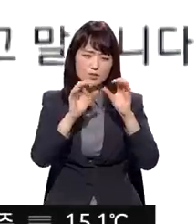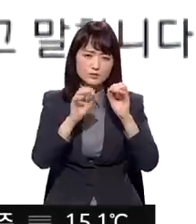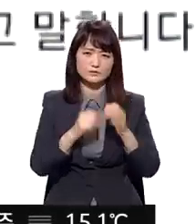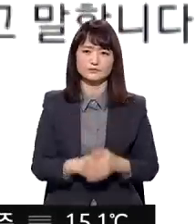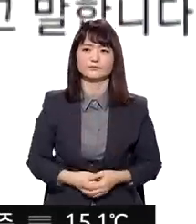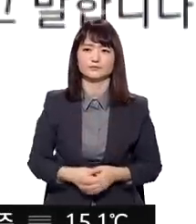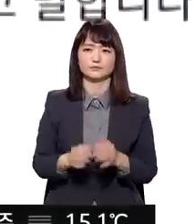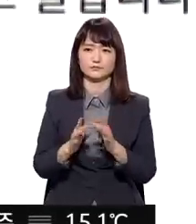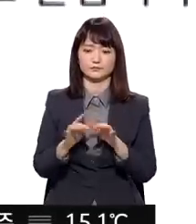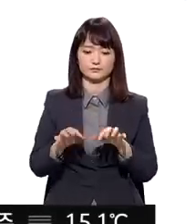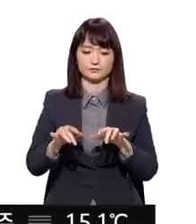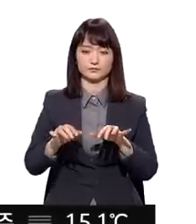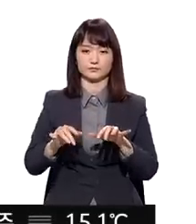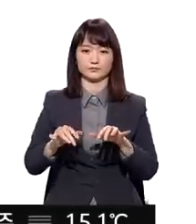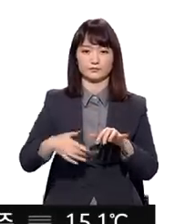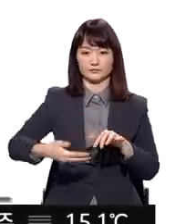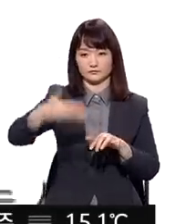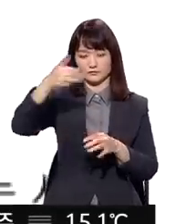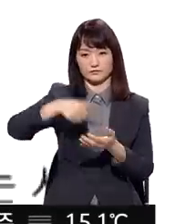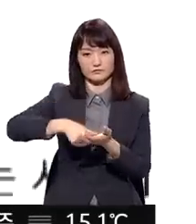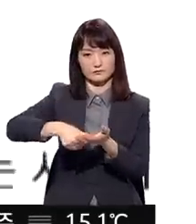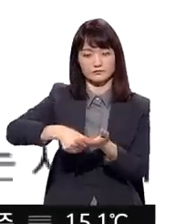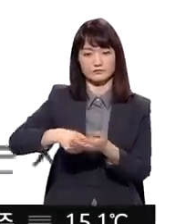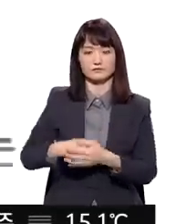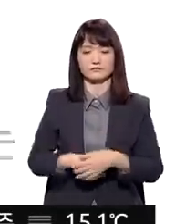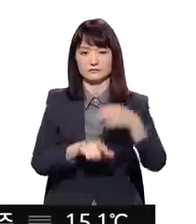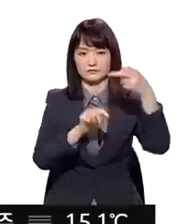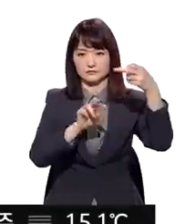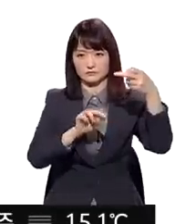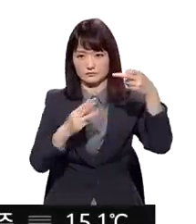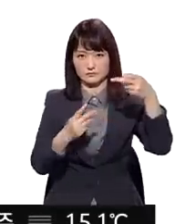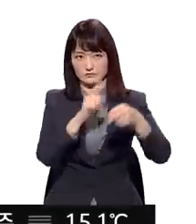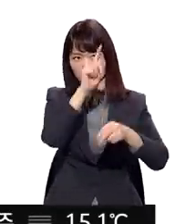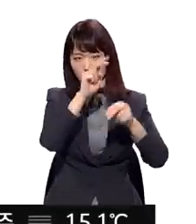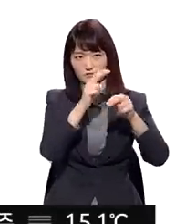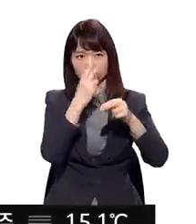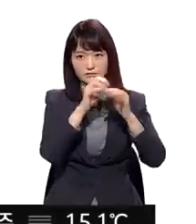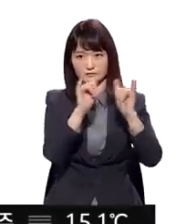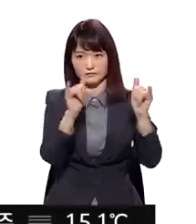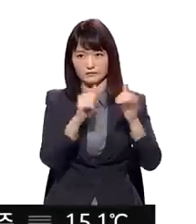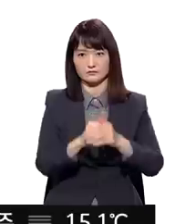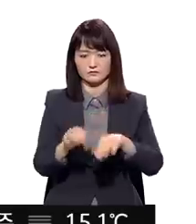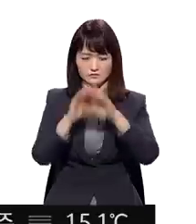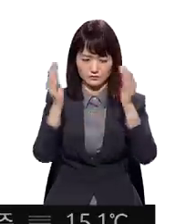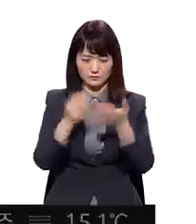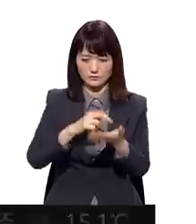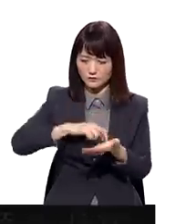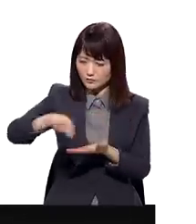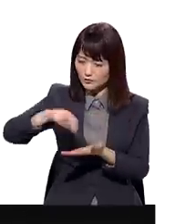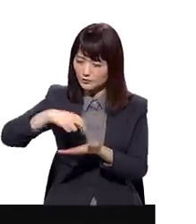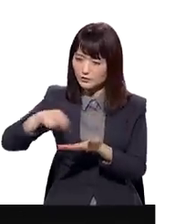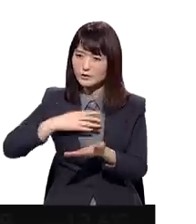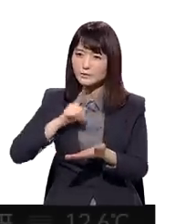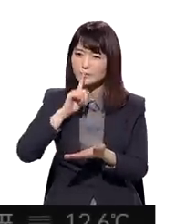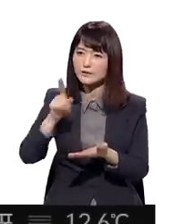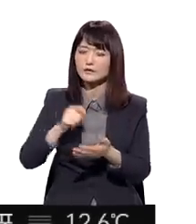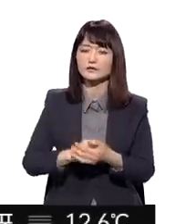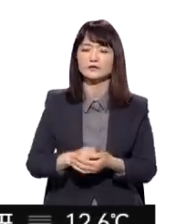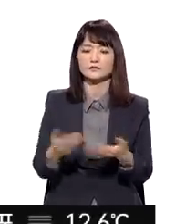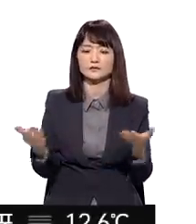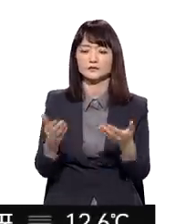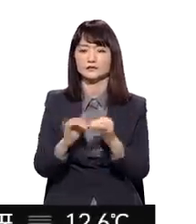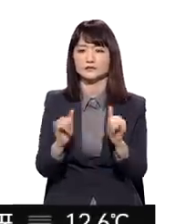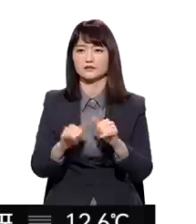이 게시물은 곧장 삭제가 됐지만요. 지난달 23일에 이 상급 관리자는 전체 메신저를 통해서 언급을 합니다. 직원